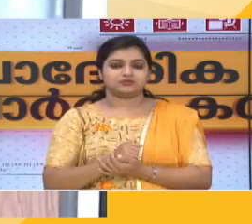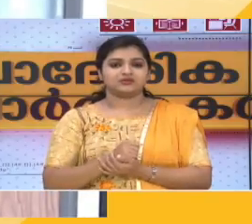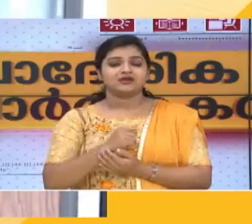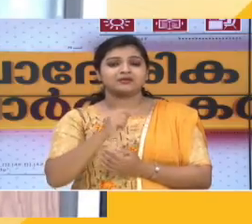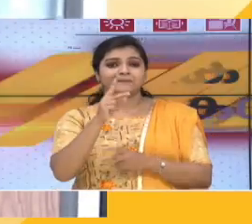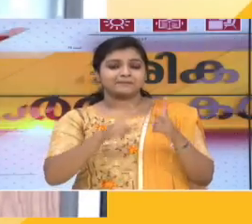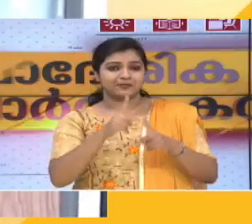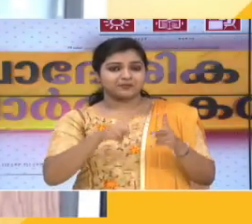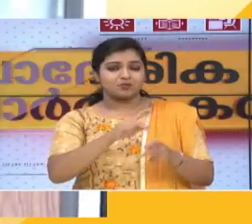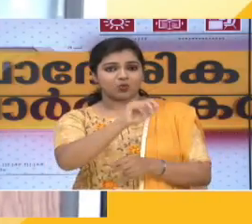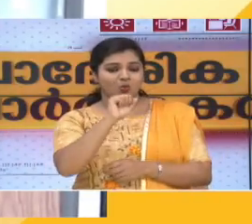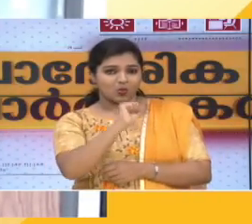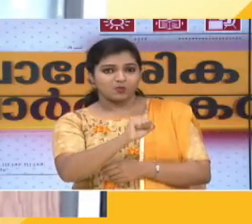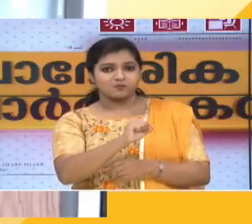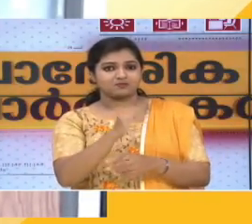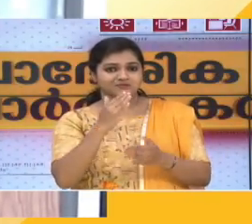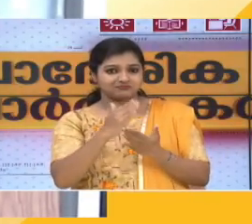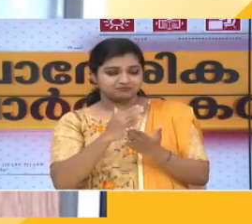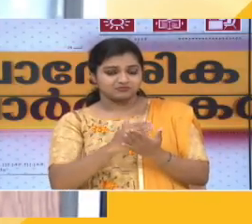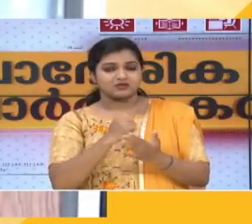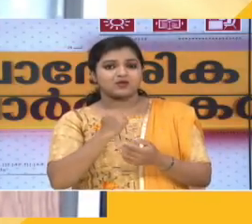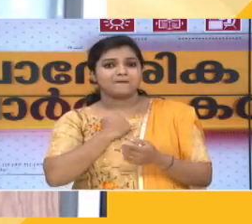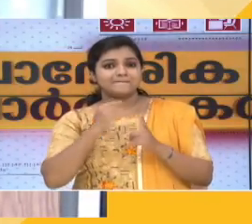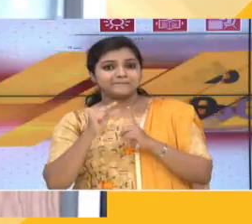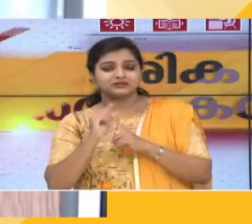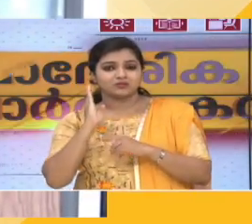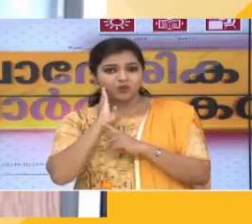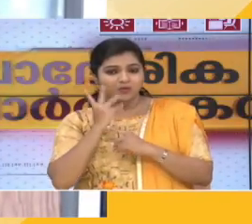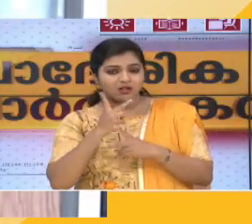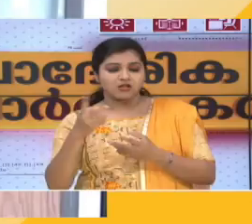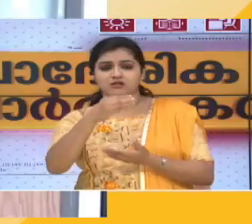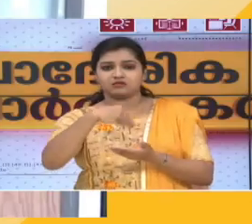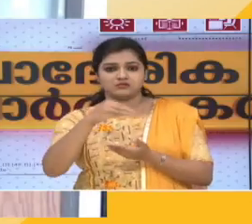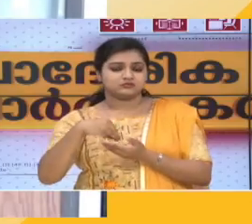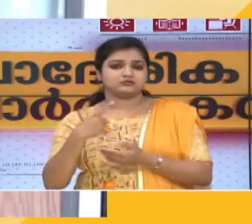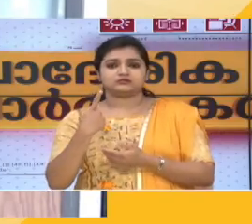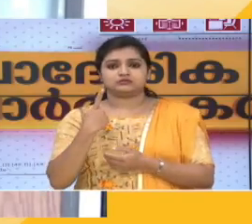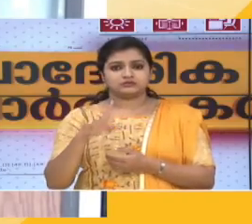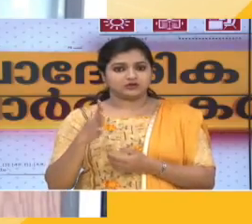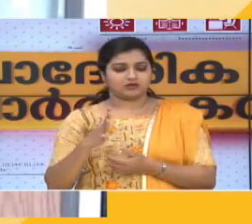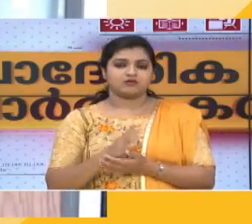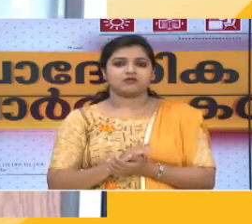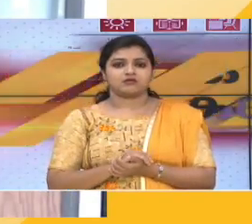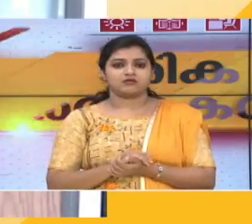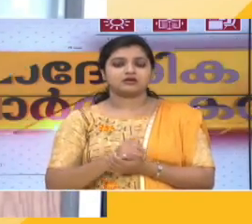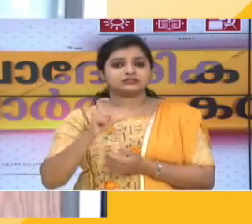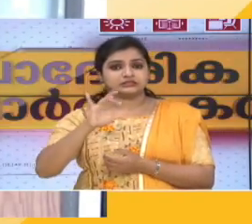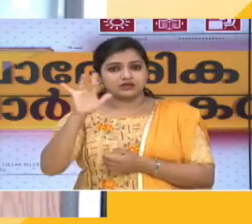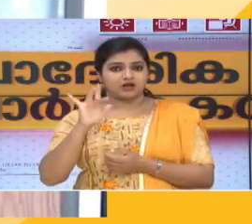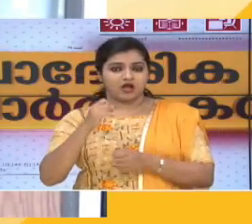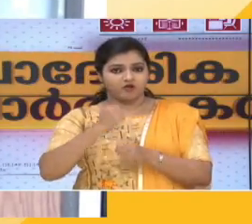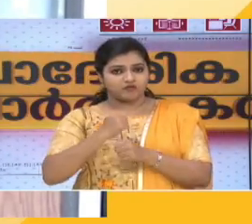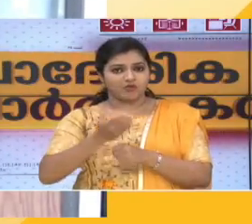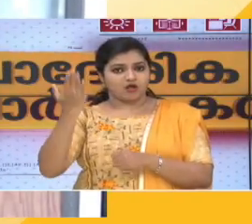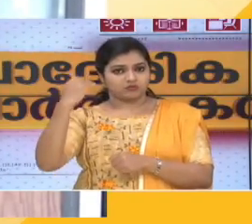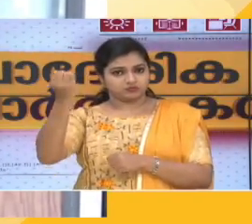കാരണവശാലും വ്യക്തിഗതമായിട്ടുള്ള മൊബൈൽ ഫോണിലോ അതുപോലുള്ള കാര്യങ്ങളിലോ എടുക്കരുത് എന്നുള്ള സെൻട്രൽ ഗവൺമെൻറ്റിൻ്റെ